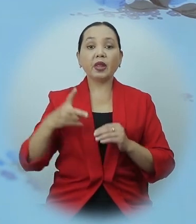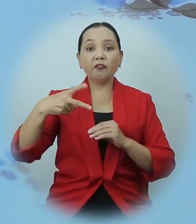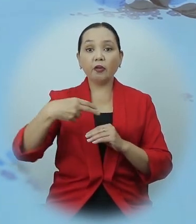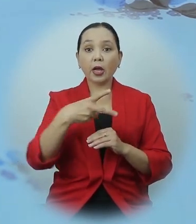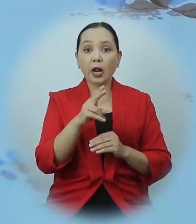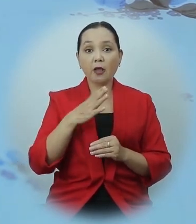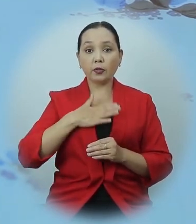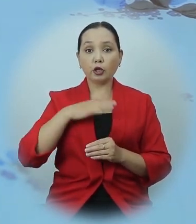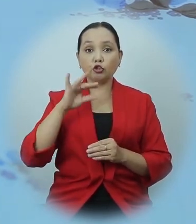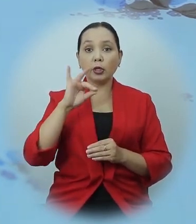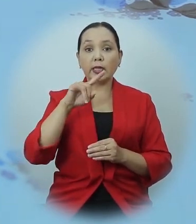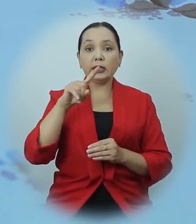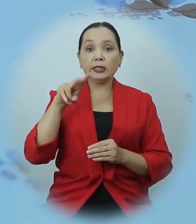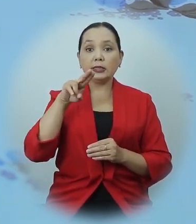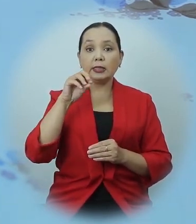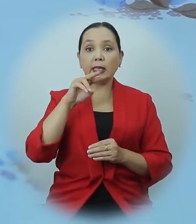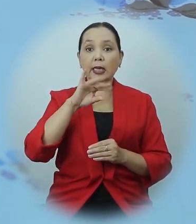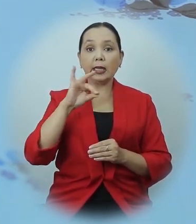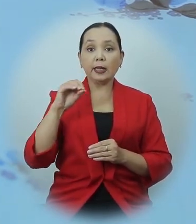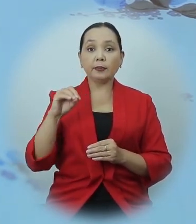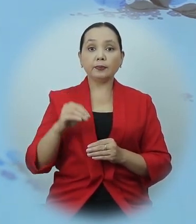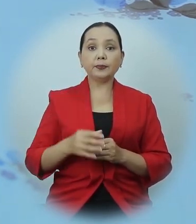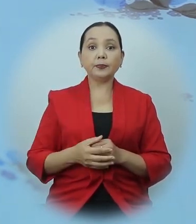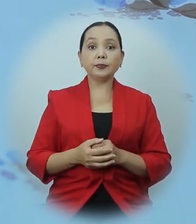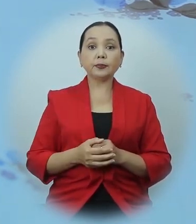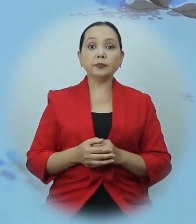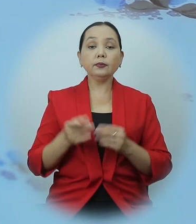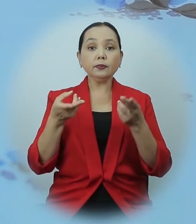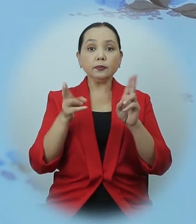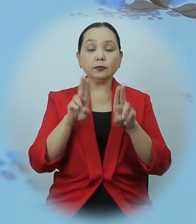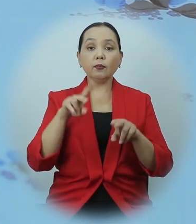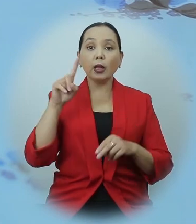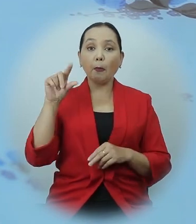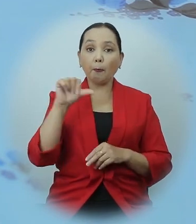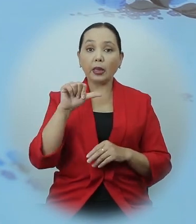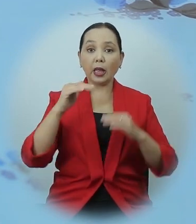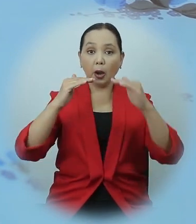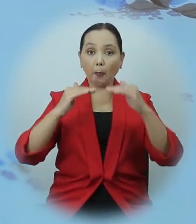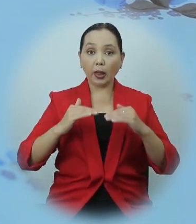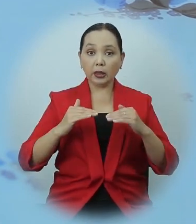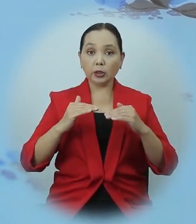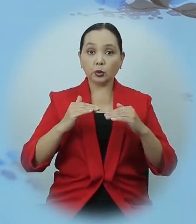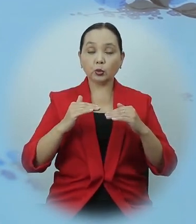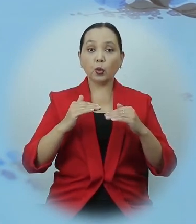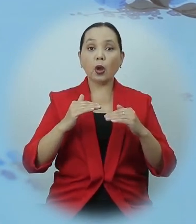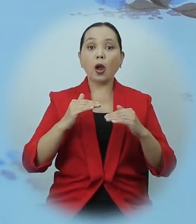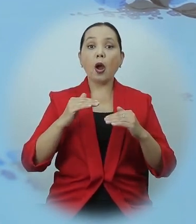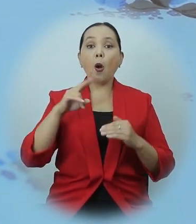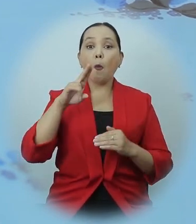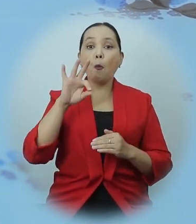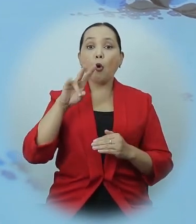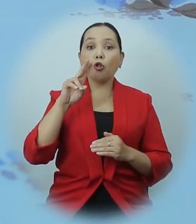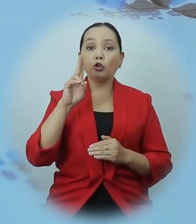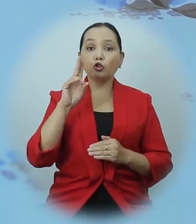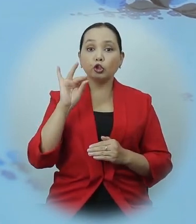Выкраиваем наше изделие. Оставляем 1,5 по низу. полочки,